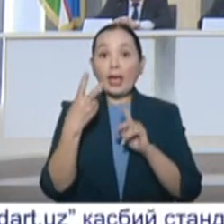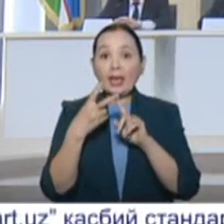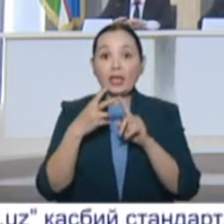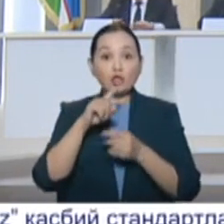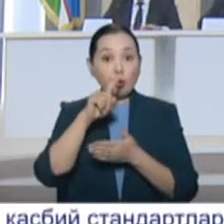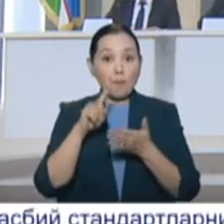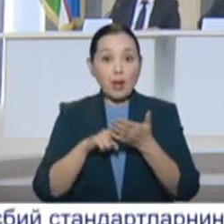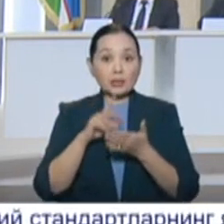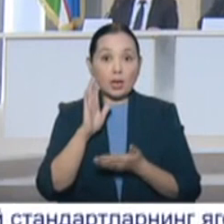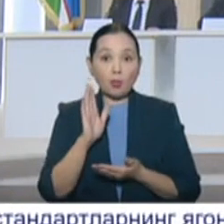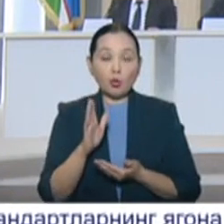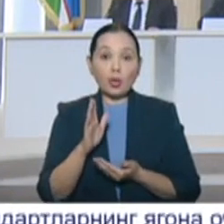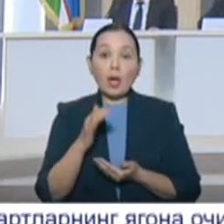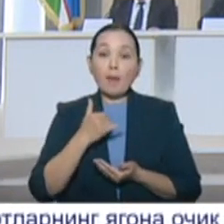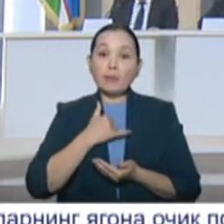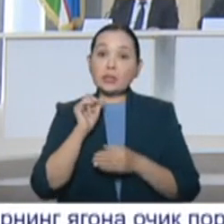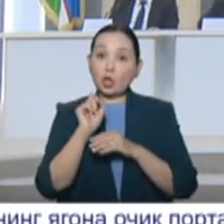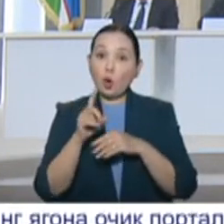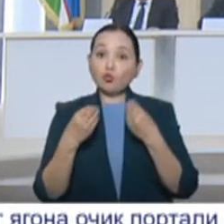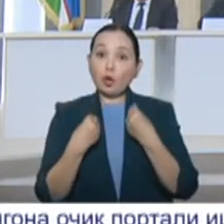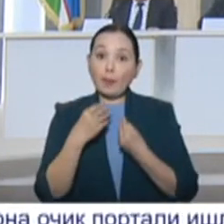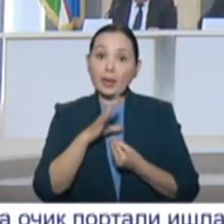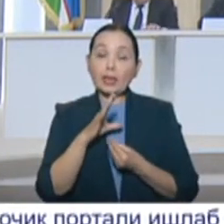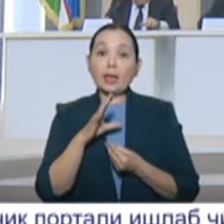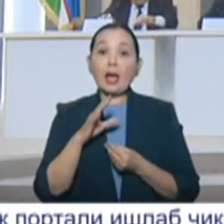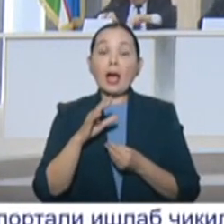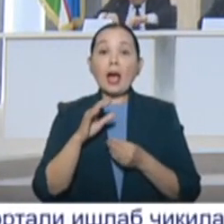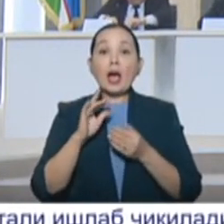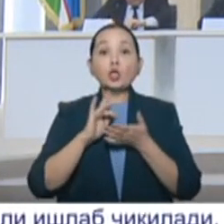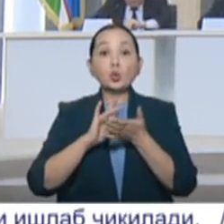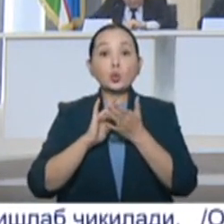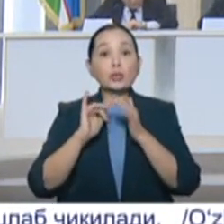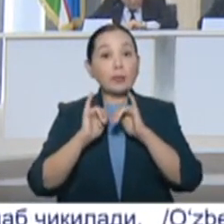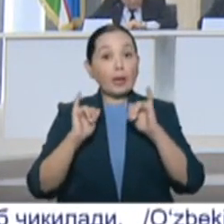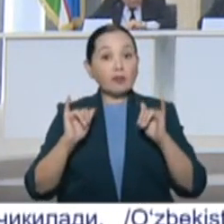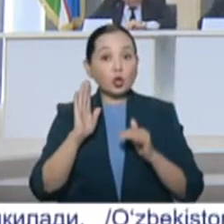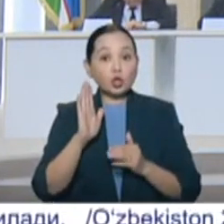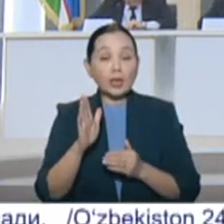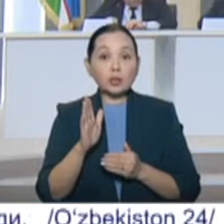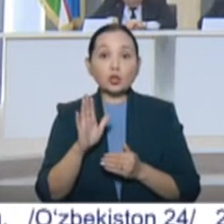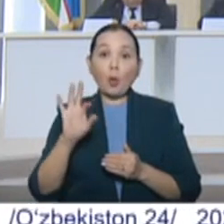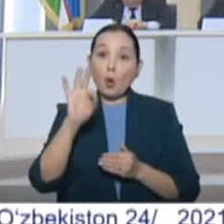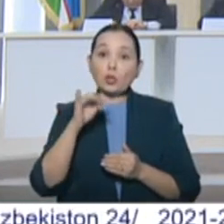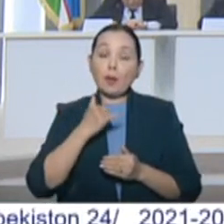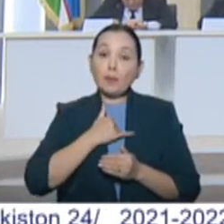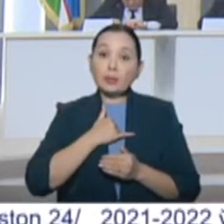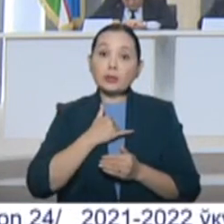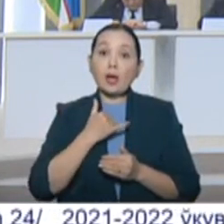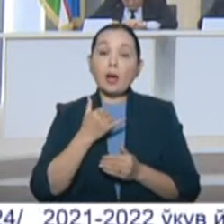bo'lgan bizga topshiruv bo'lgan ziyorat turizmini rivojlantirish bo'yicha ziyorat turizmi bo'yicha biz